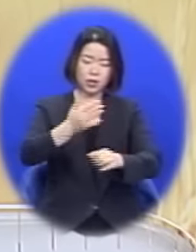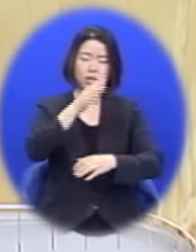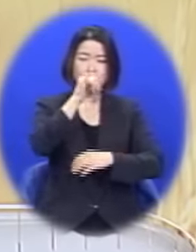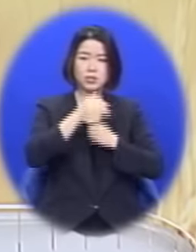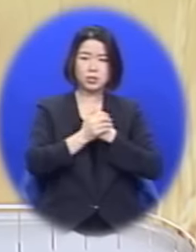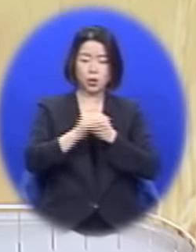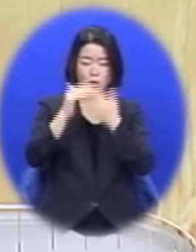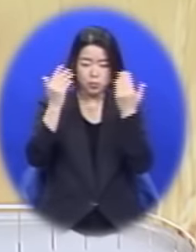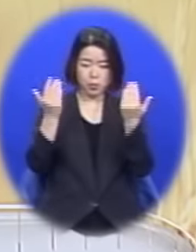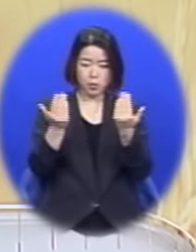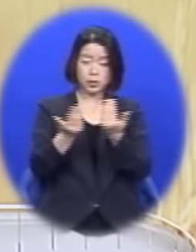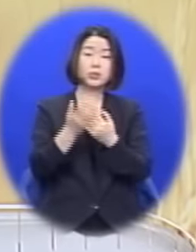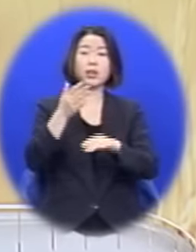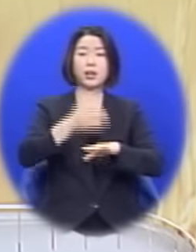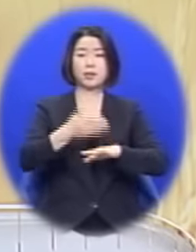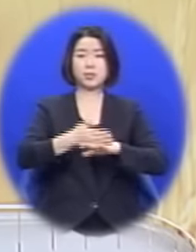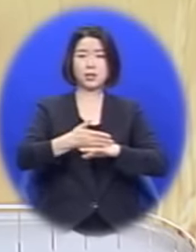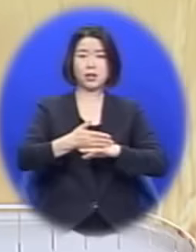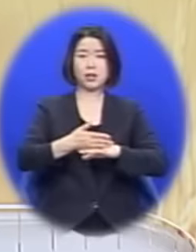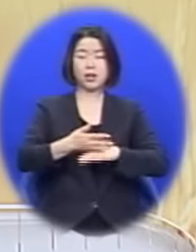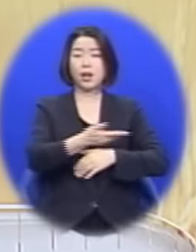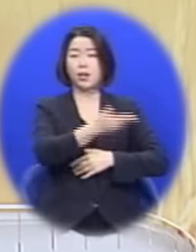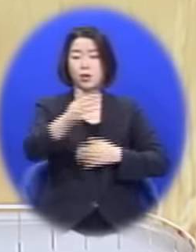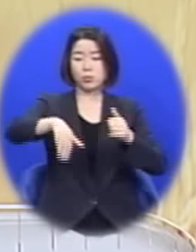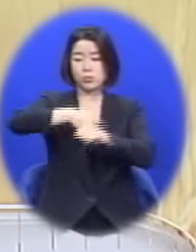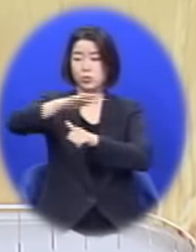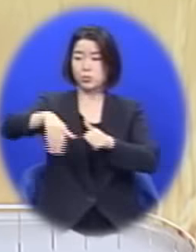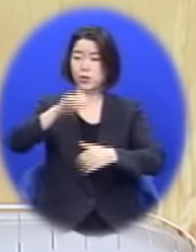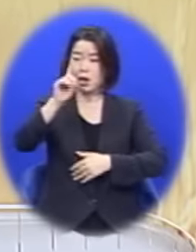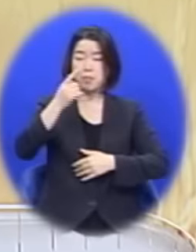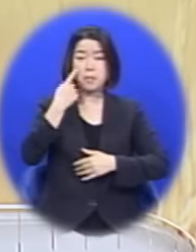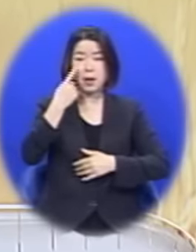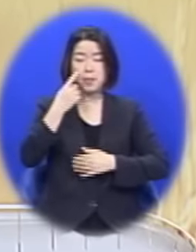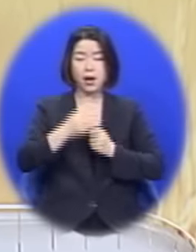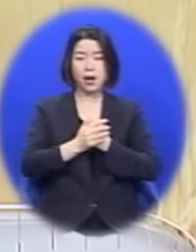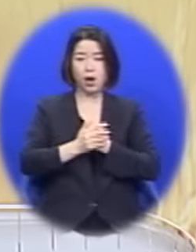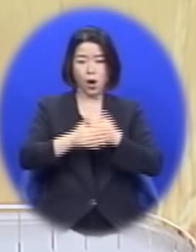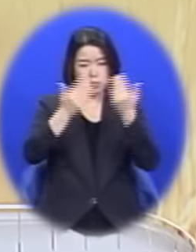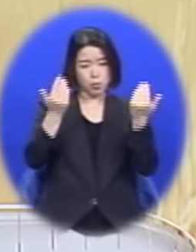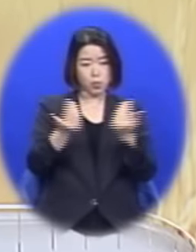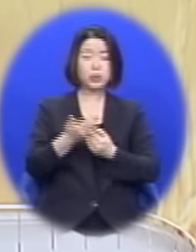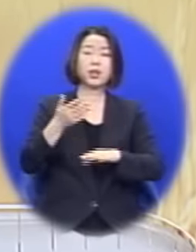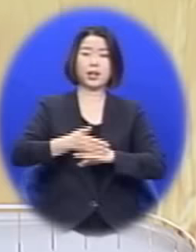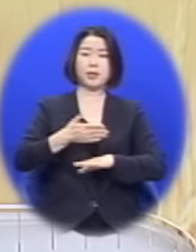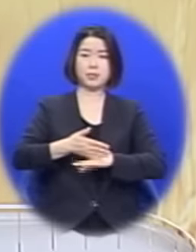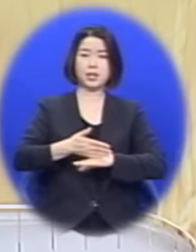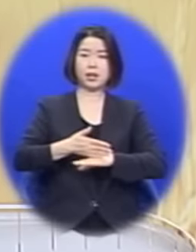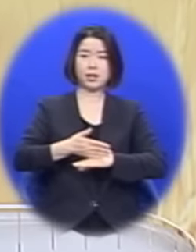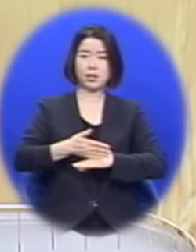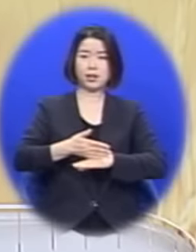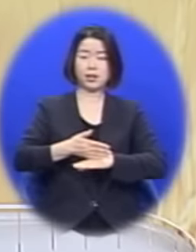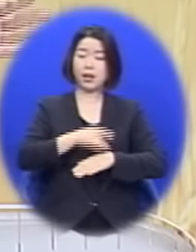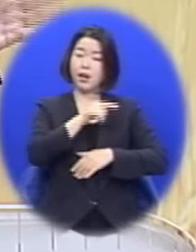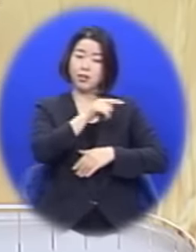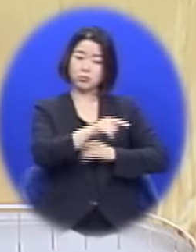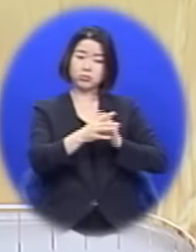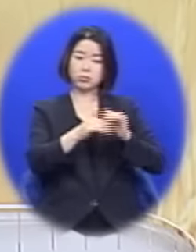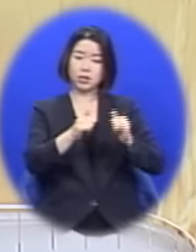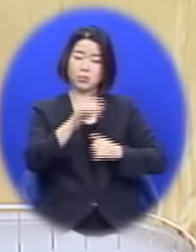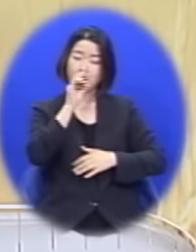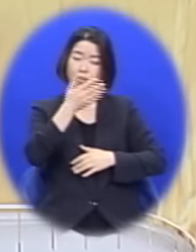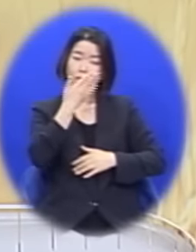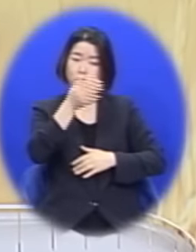모든 게 감사한데, 여러분 주변에 한번 보세요. 모든 게 감사해요. 그 사람이 안 될